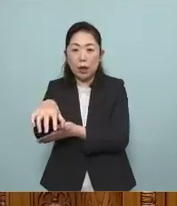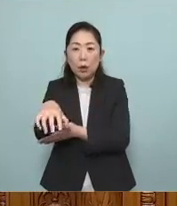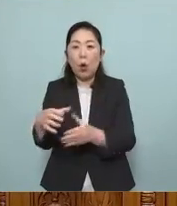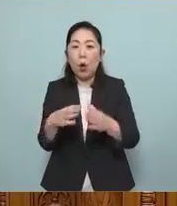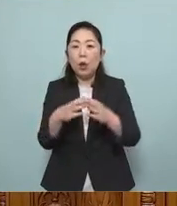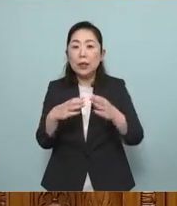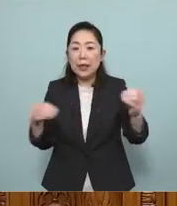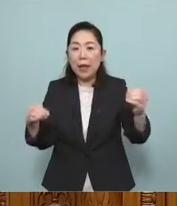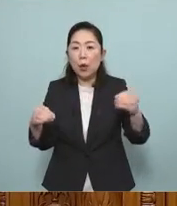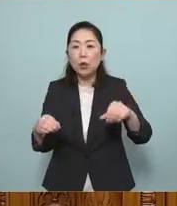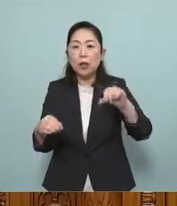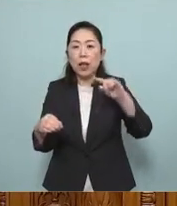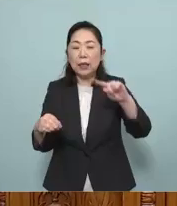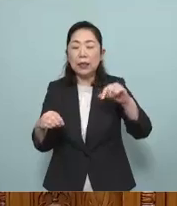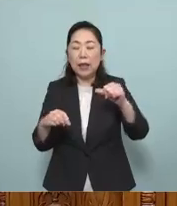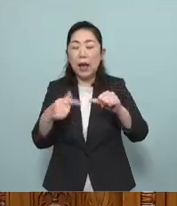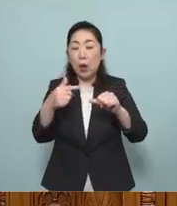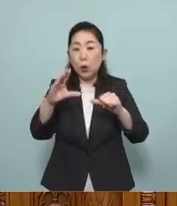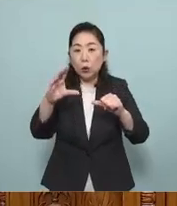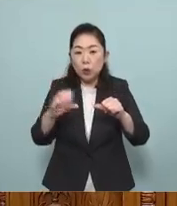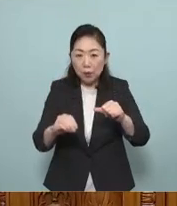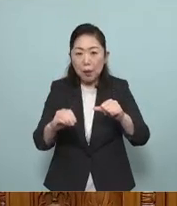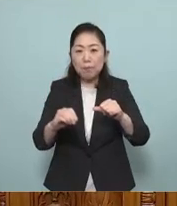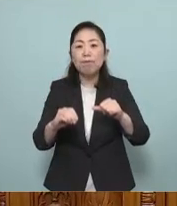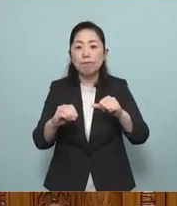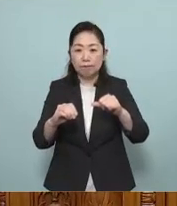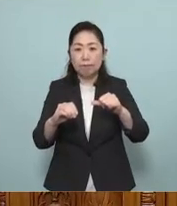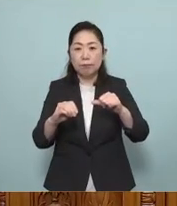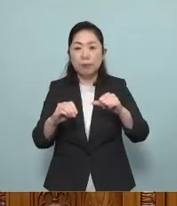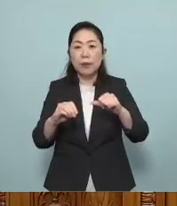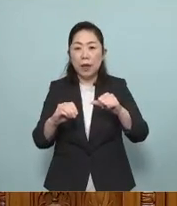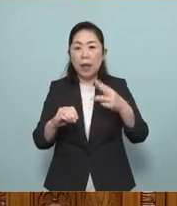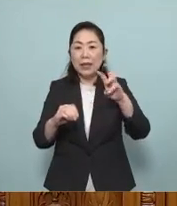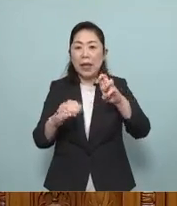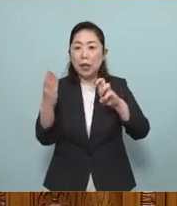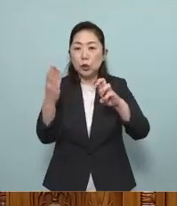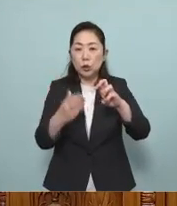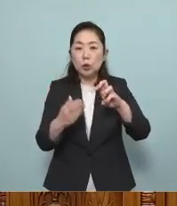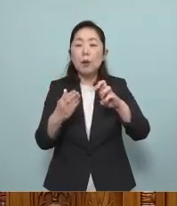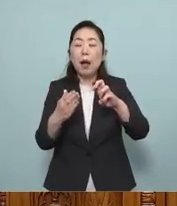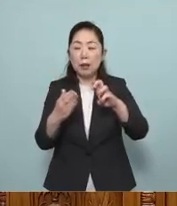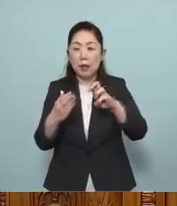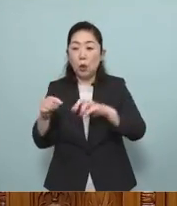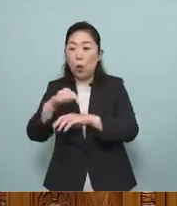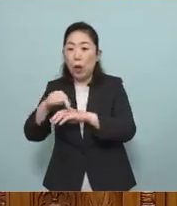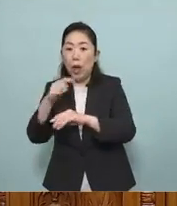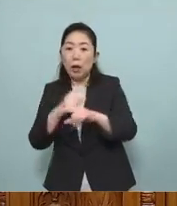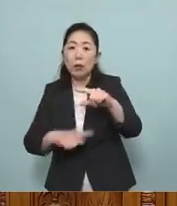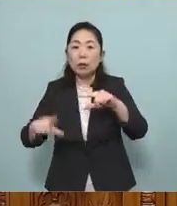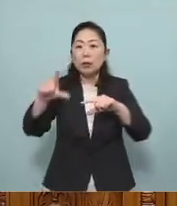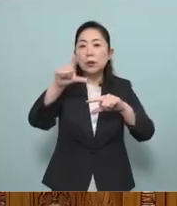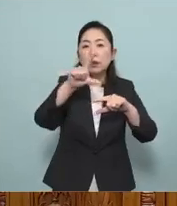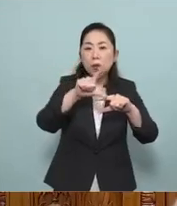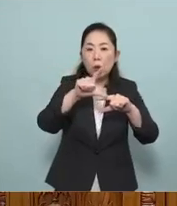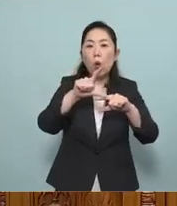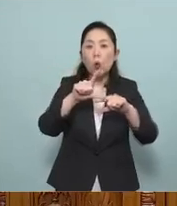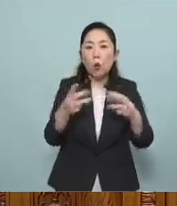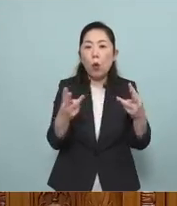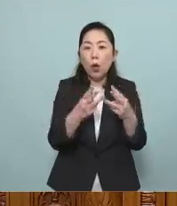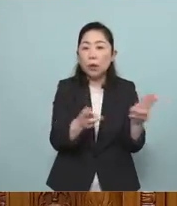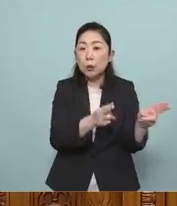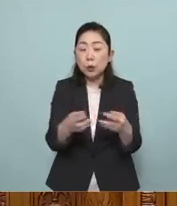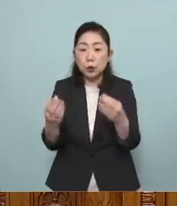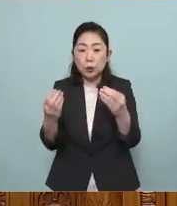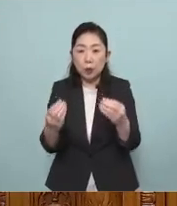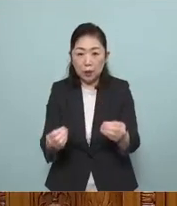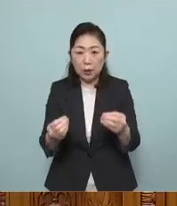1.6 万、全体像の計画をさらに3割上回る体制を準備できました。陽